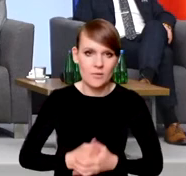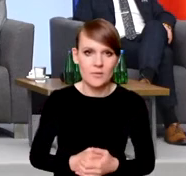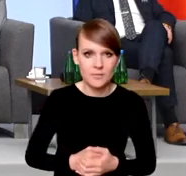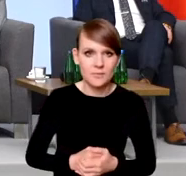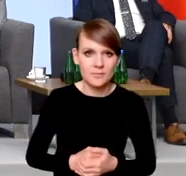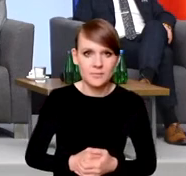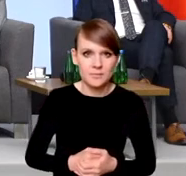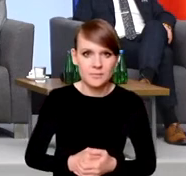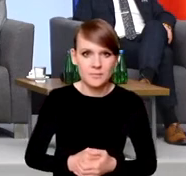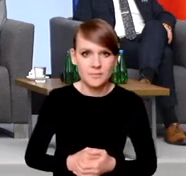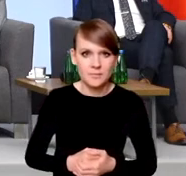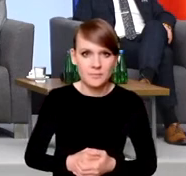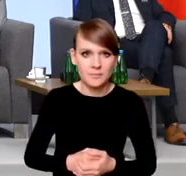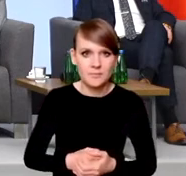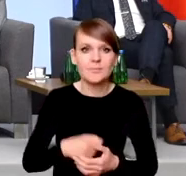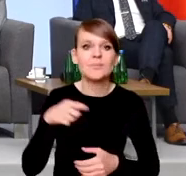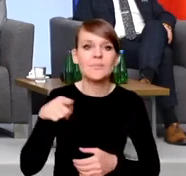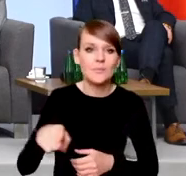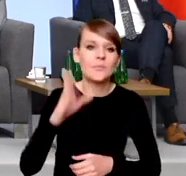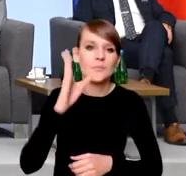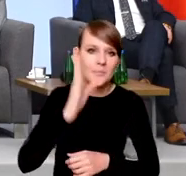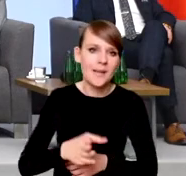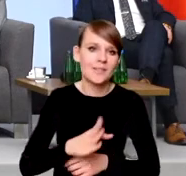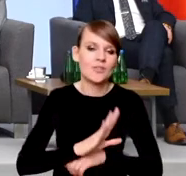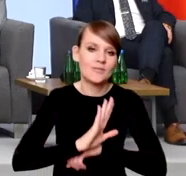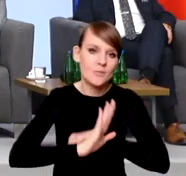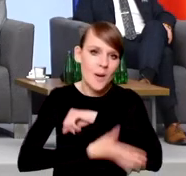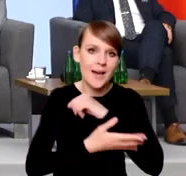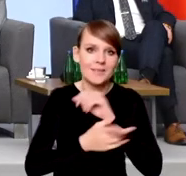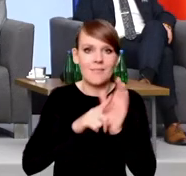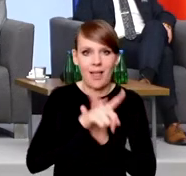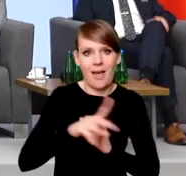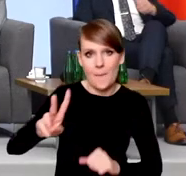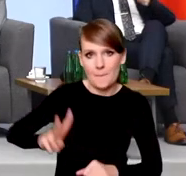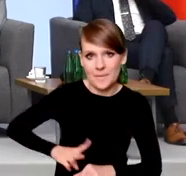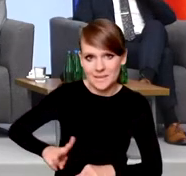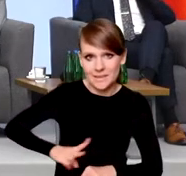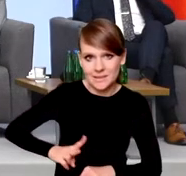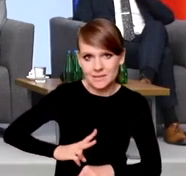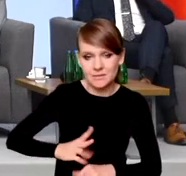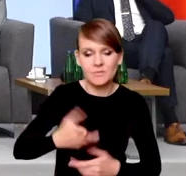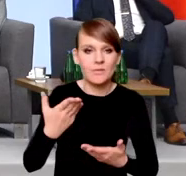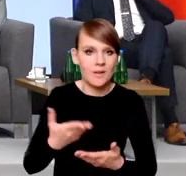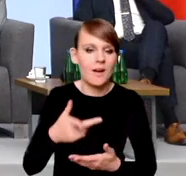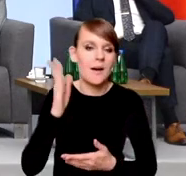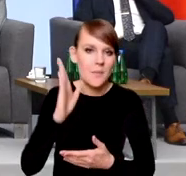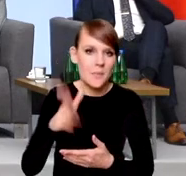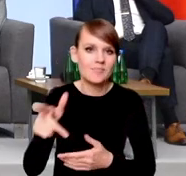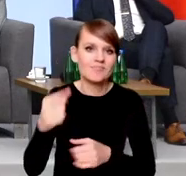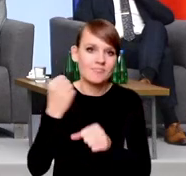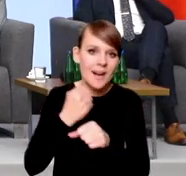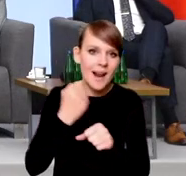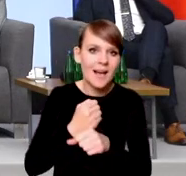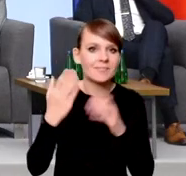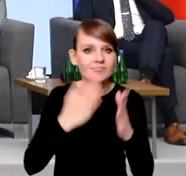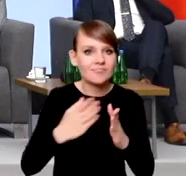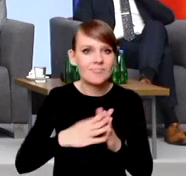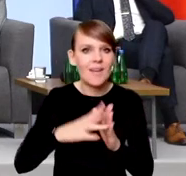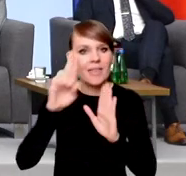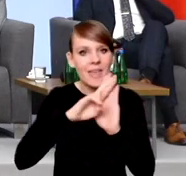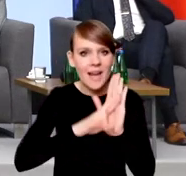będzie taką podporą dla ministerstwa, ministra w pracach nad dyrektywą